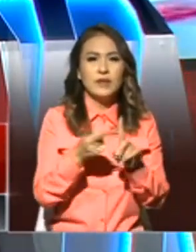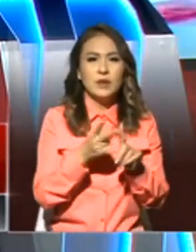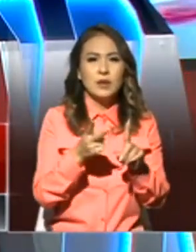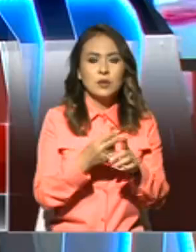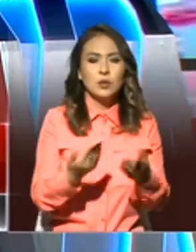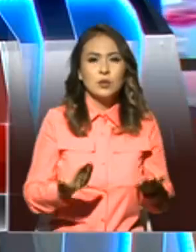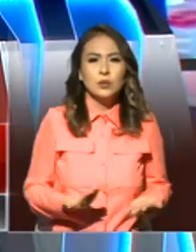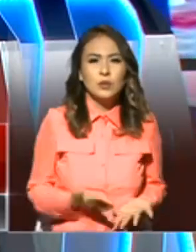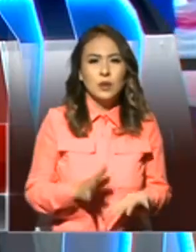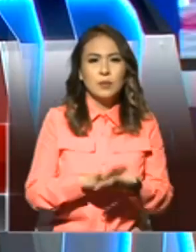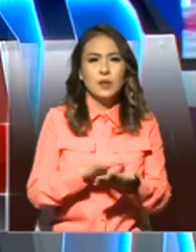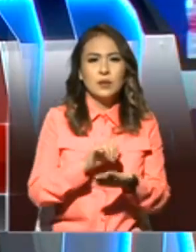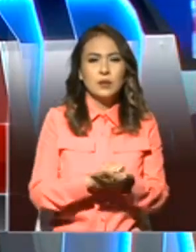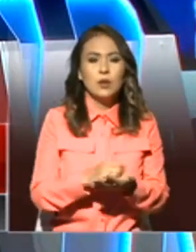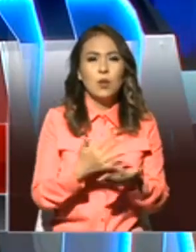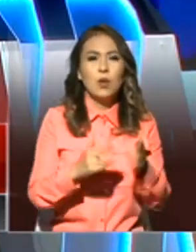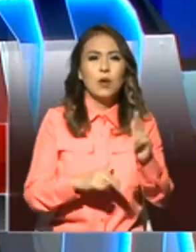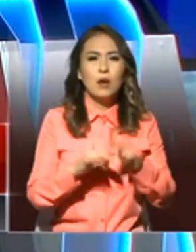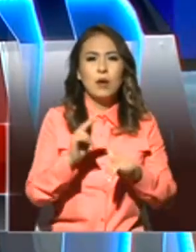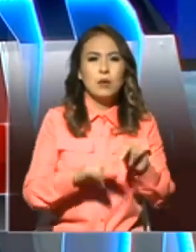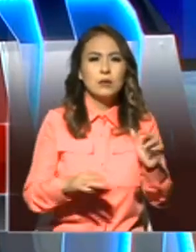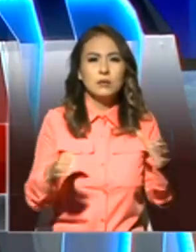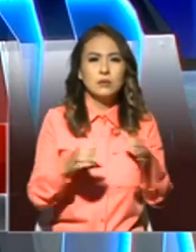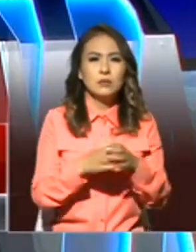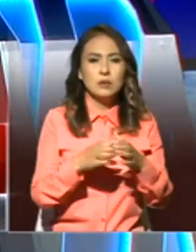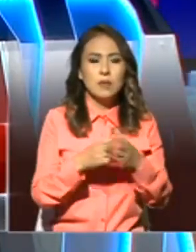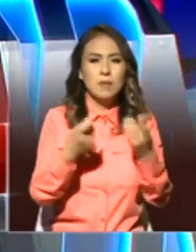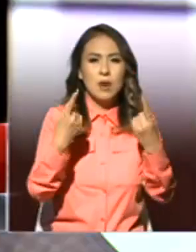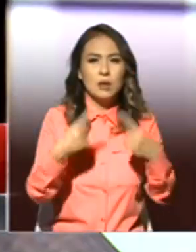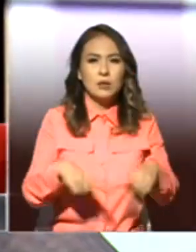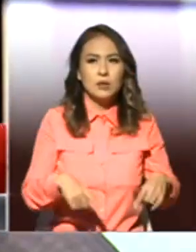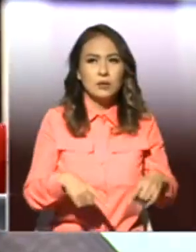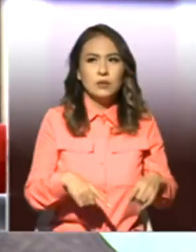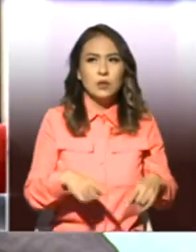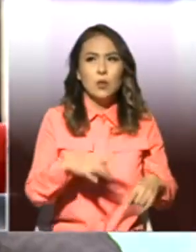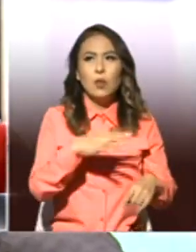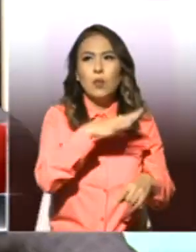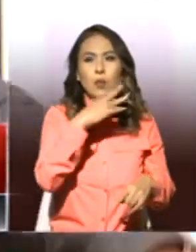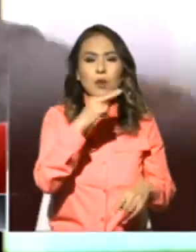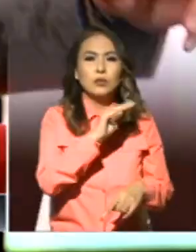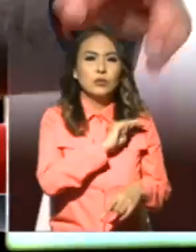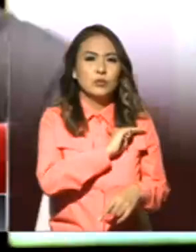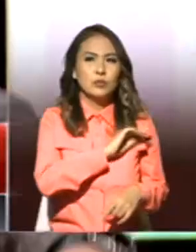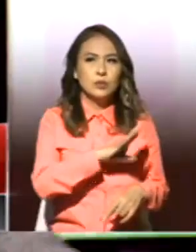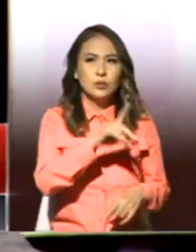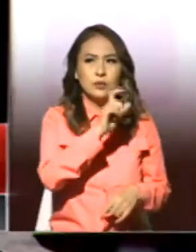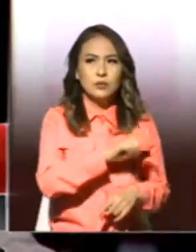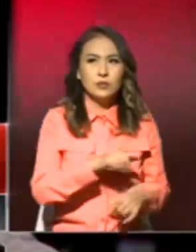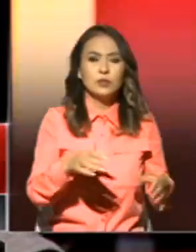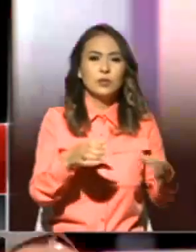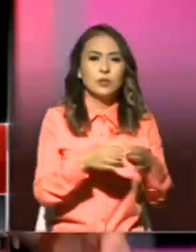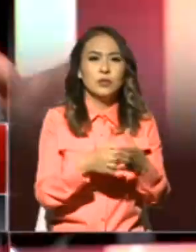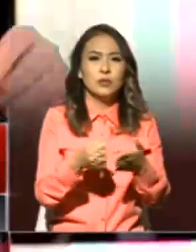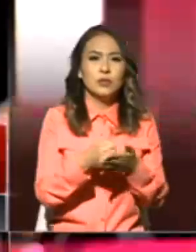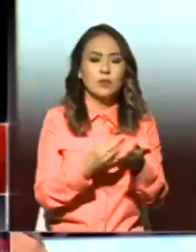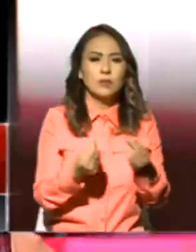әлеуметтік салдары бар. Өйткені қаншама құрылыс компаниялары ертең банкротқа ұшырап, сол жақта қаншама адам жұмыссыз қалуы мүмкін. Сосын үлескерлердің мәселесі бар.